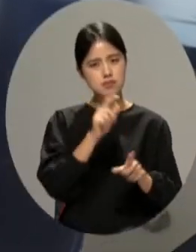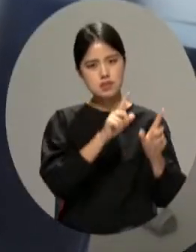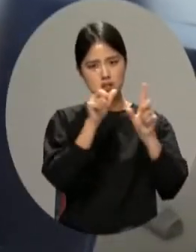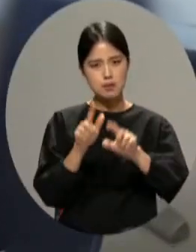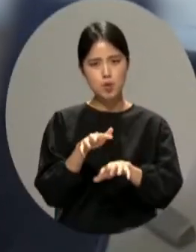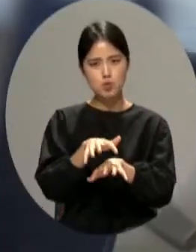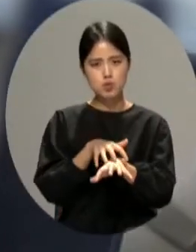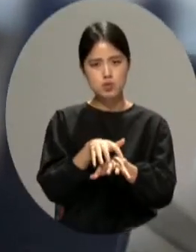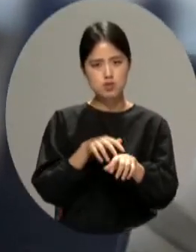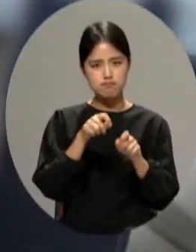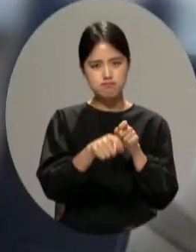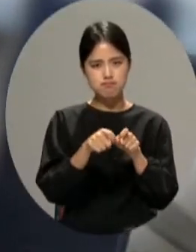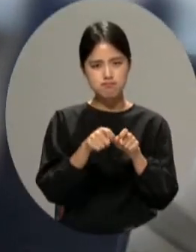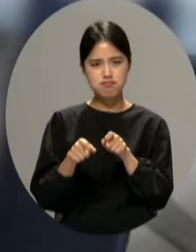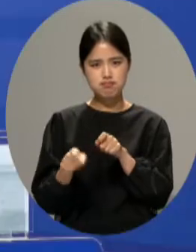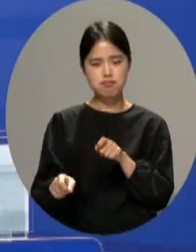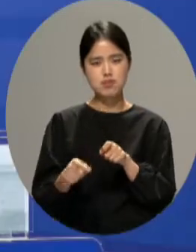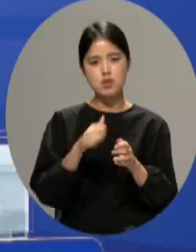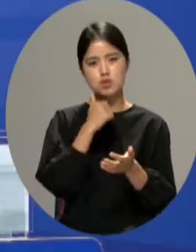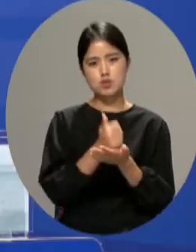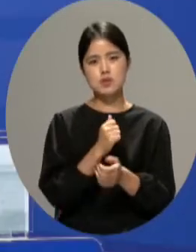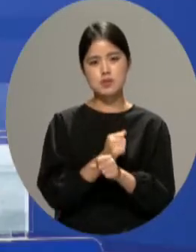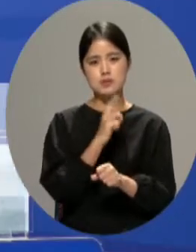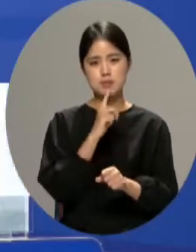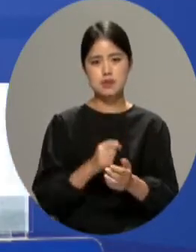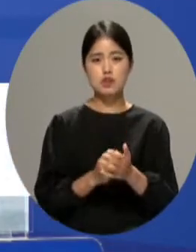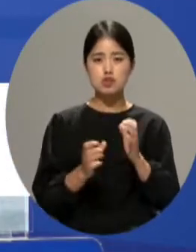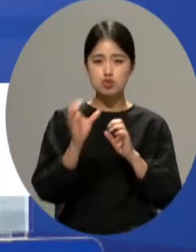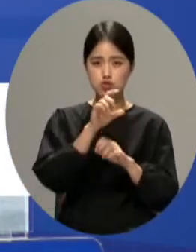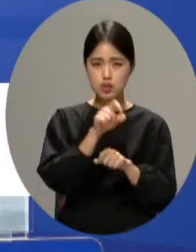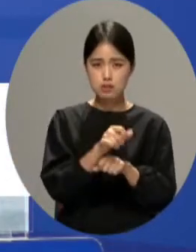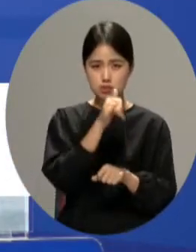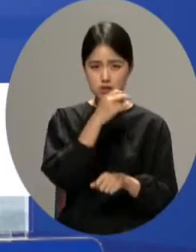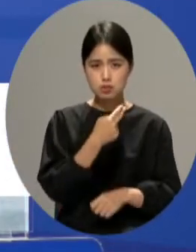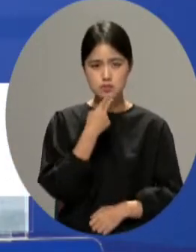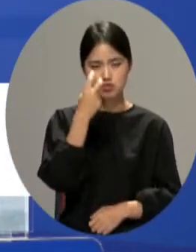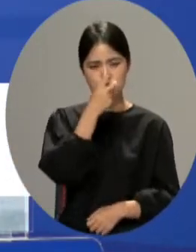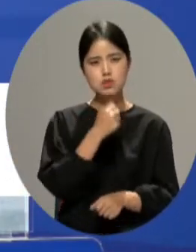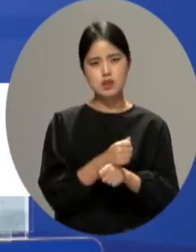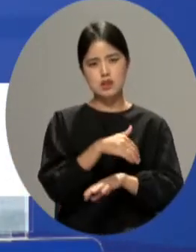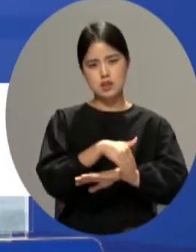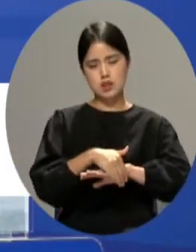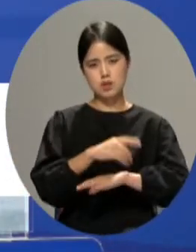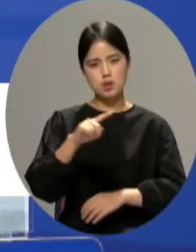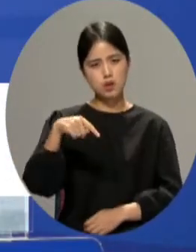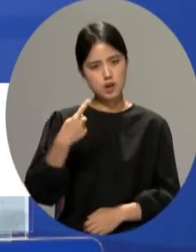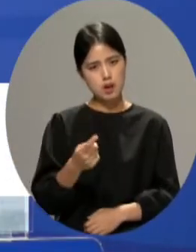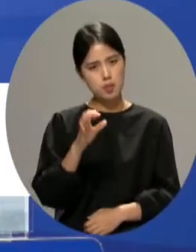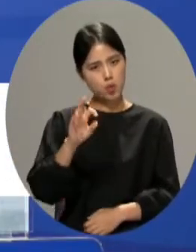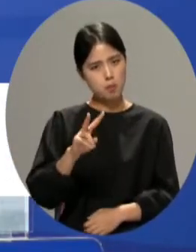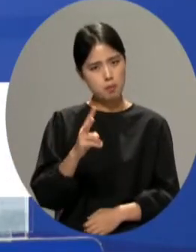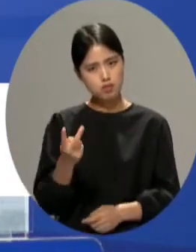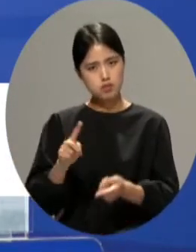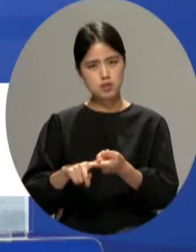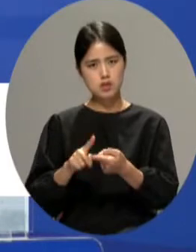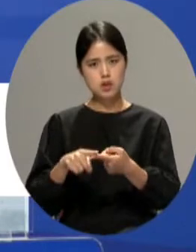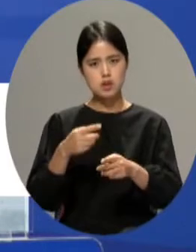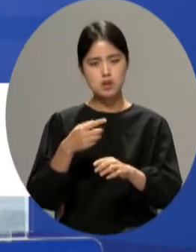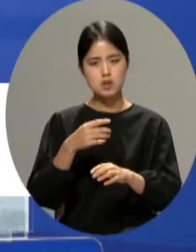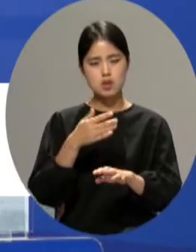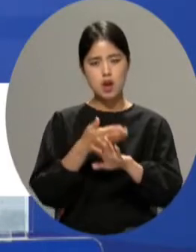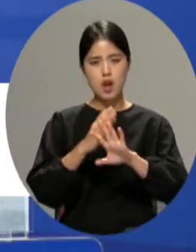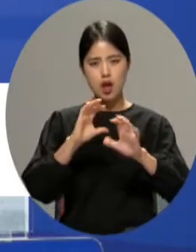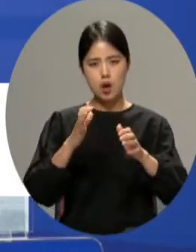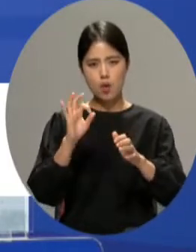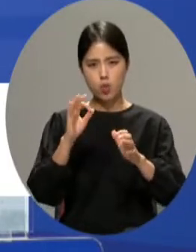밝혀냈습니다 추가작업 땅이 있는지 설사를 진행할 예정이고요 아울러서 환장 등 이 행성 군에 가담한